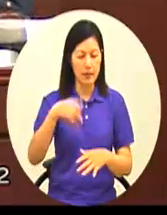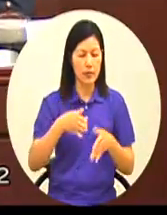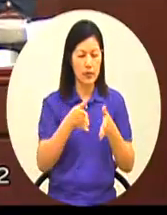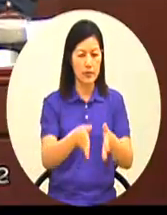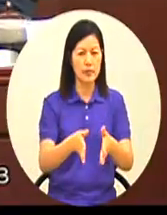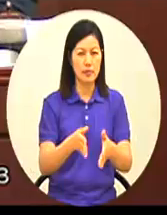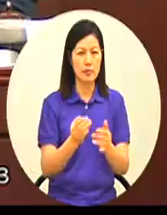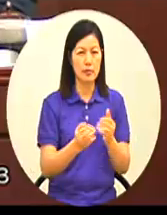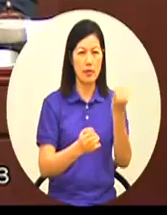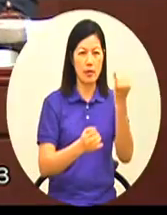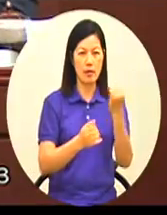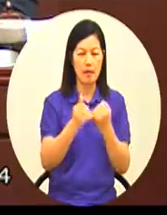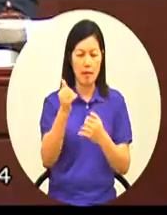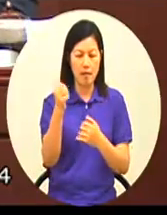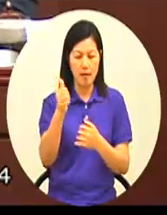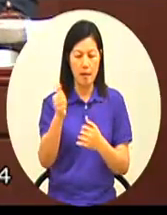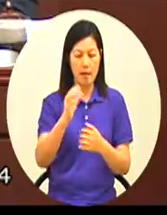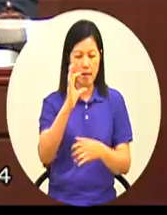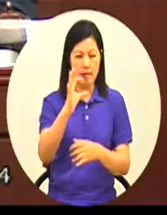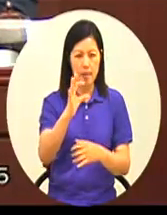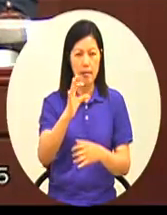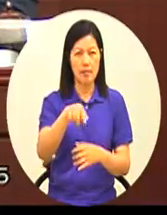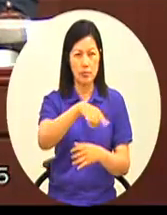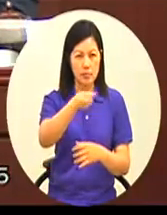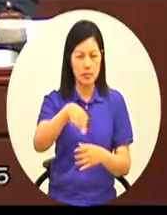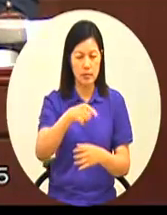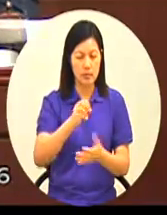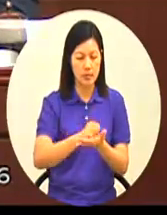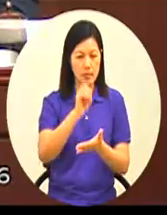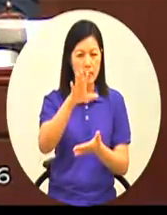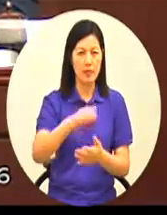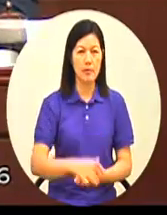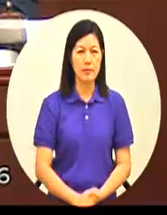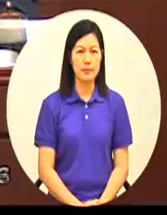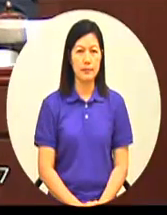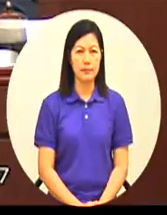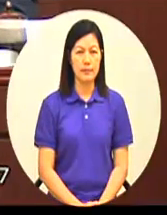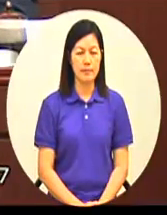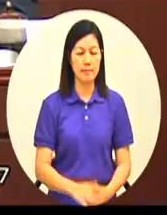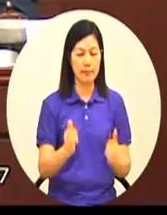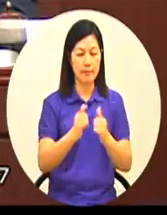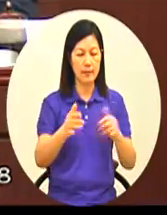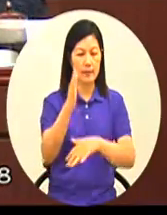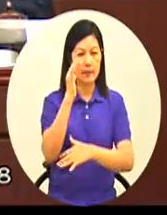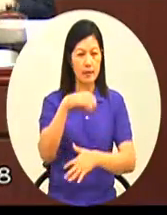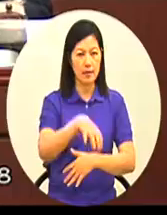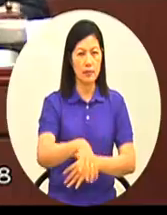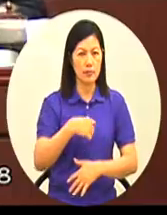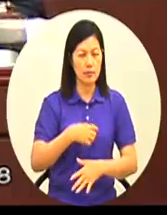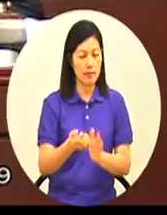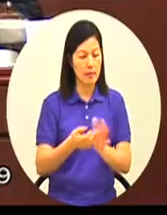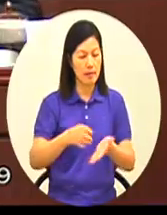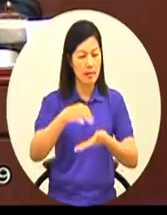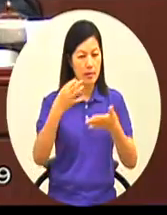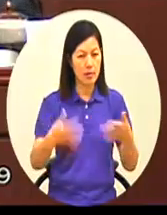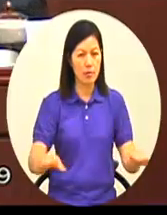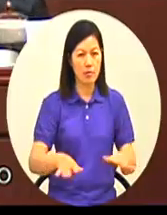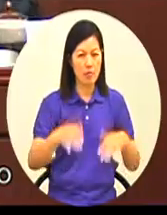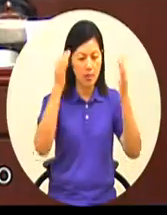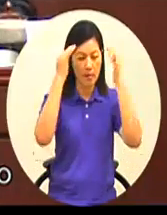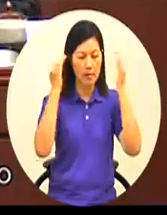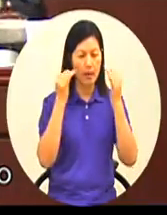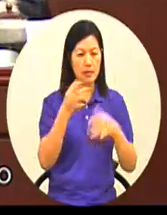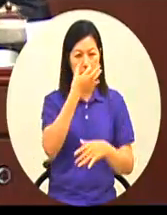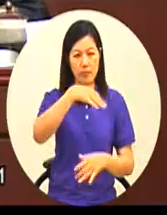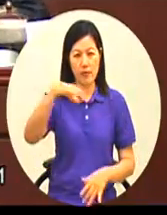性别友善厕所这个部分跟议员做个报告哦。那目前我们民政局，我们除了刚才在提到的我们的南子凤还有